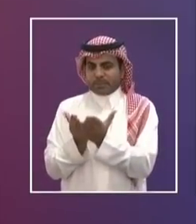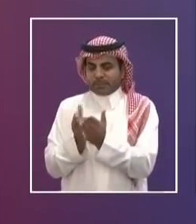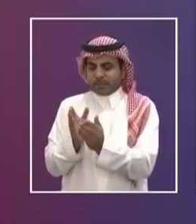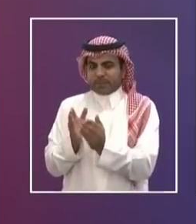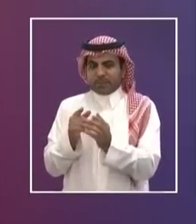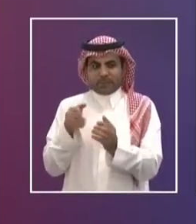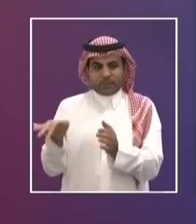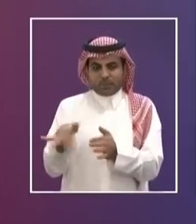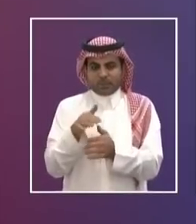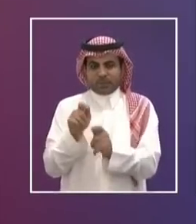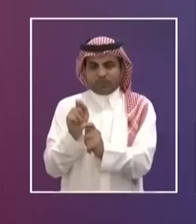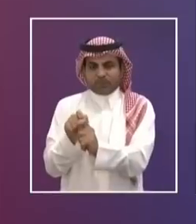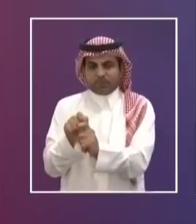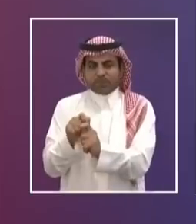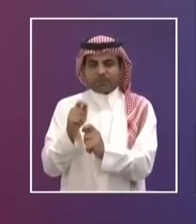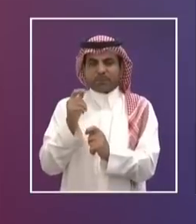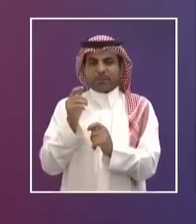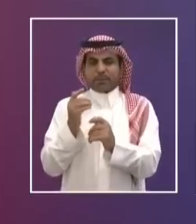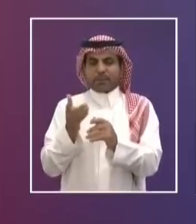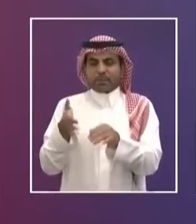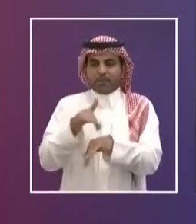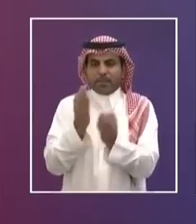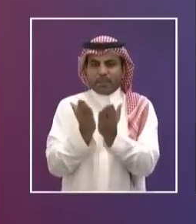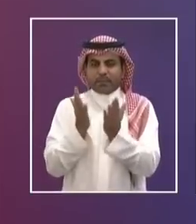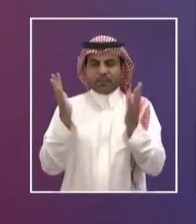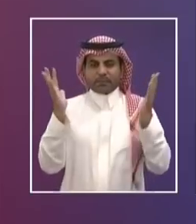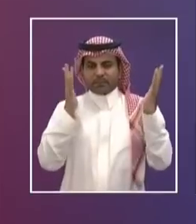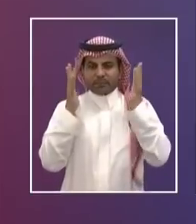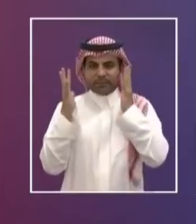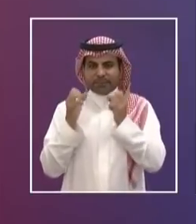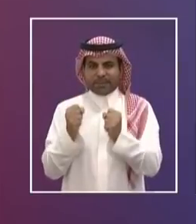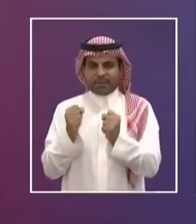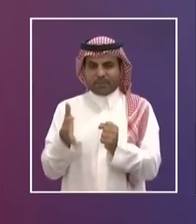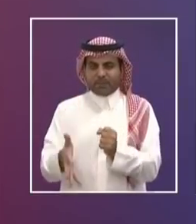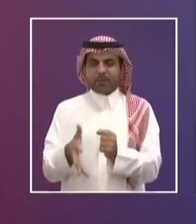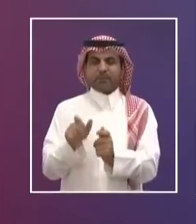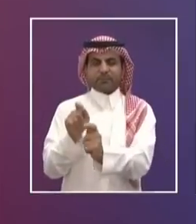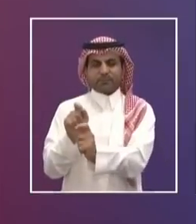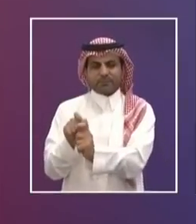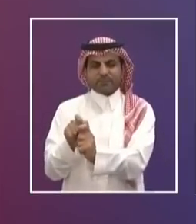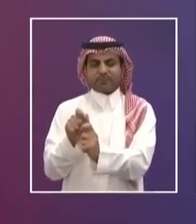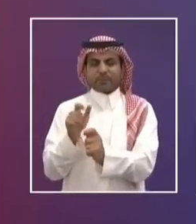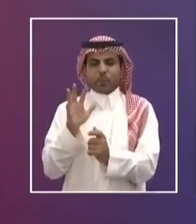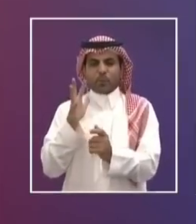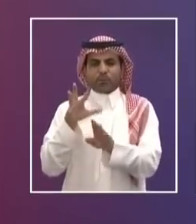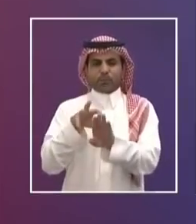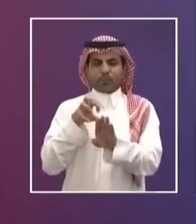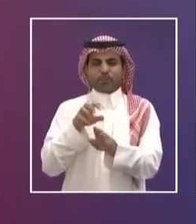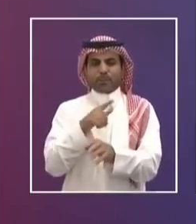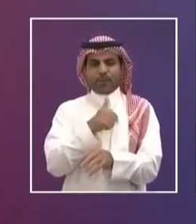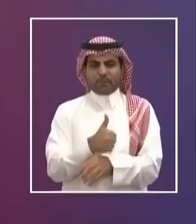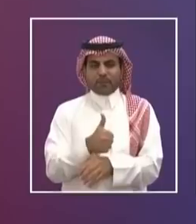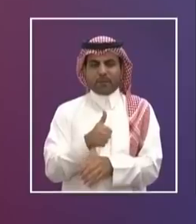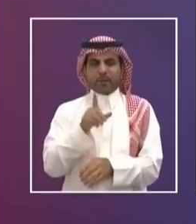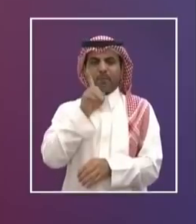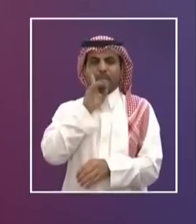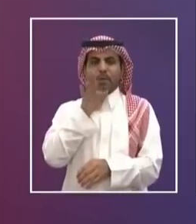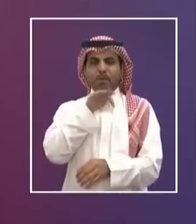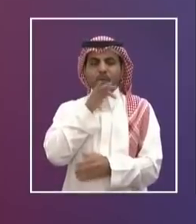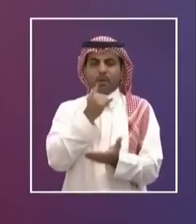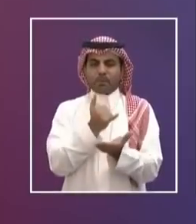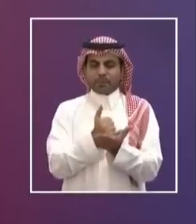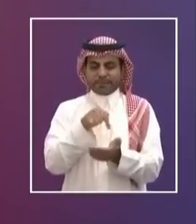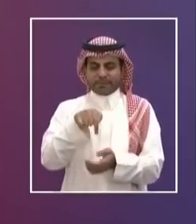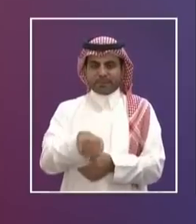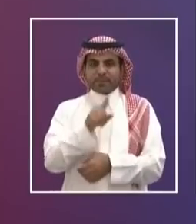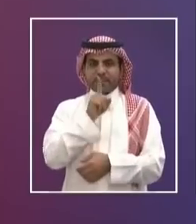من رجوع أبنائهم للمدارس واحتمالية حصول العدوى، لذلك ننصح الأهالي في هذه